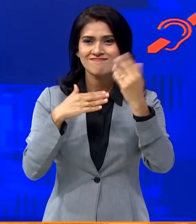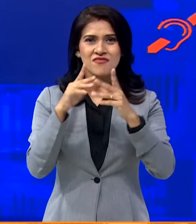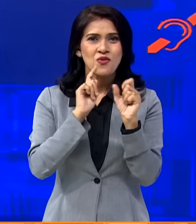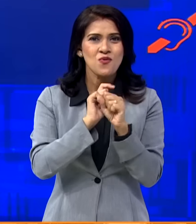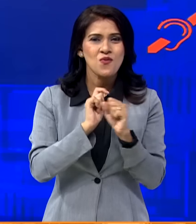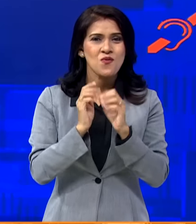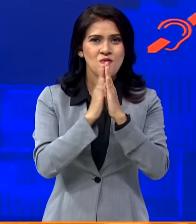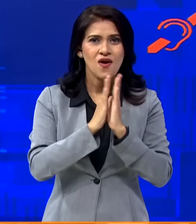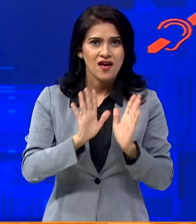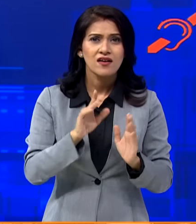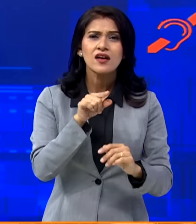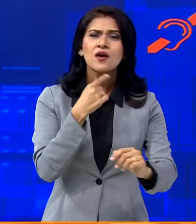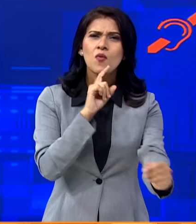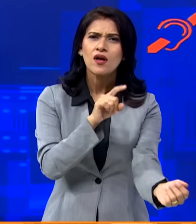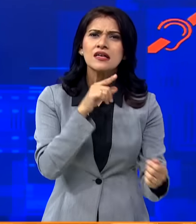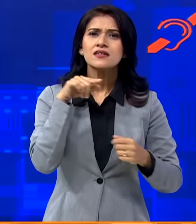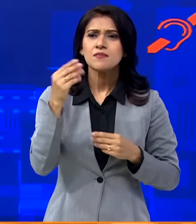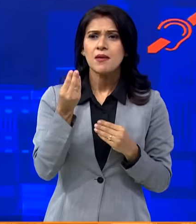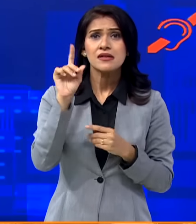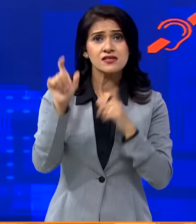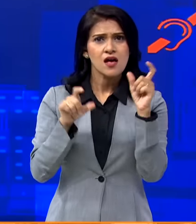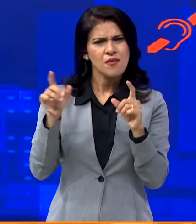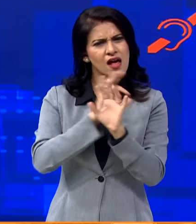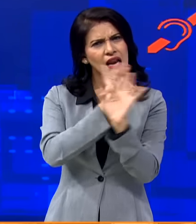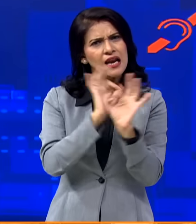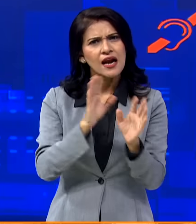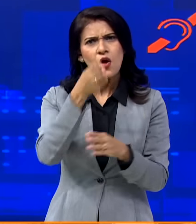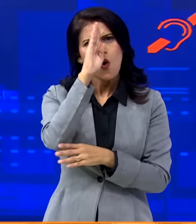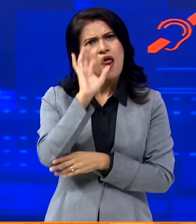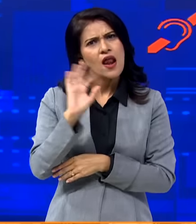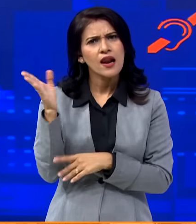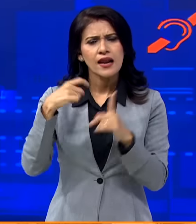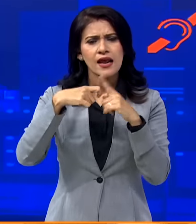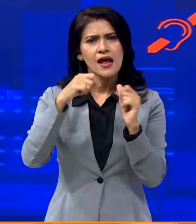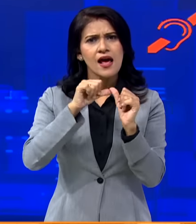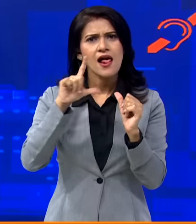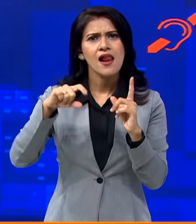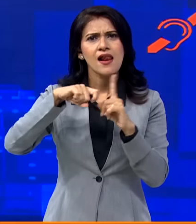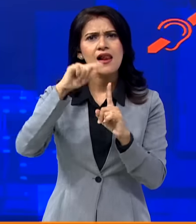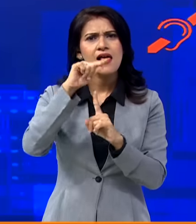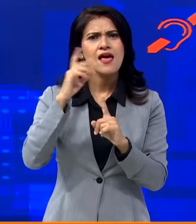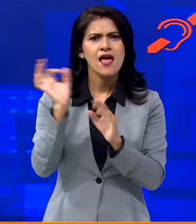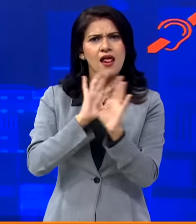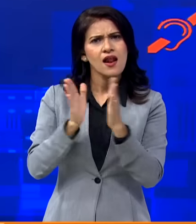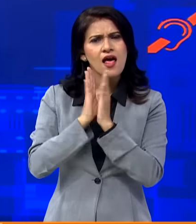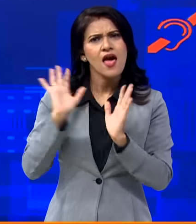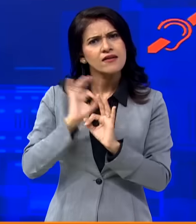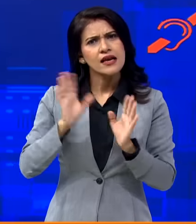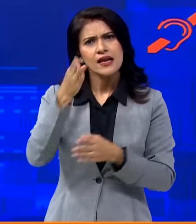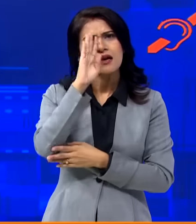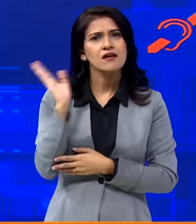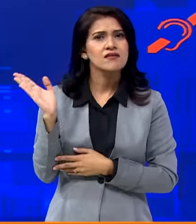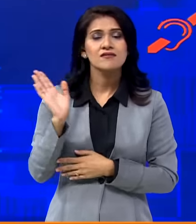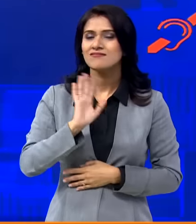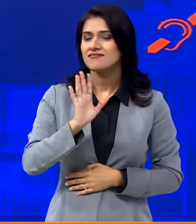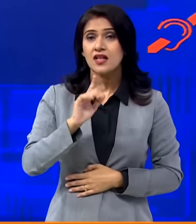कि वह स्वयं कल्की भगवान है और अवतार भी ले चुके हैं तो आप ऐसे लोगों पर क्या राय करना चाहते हैं भगवान कभी खुद नहीं